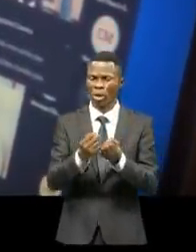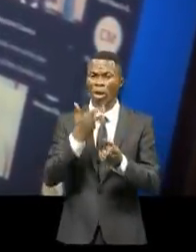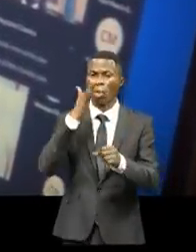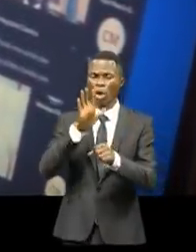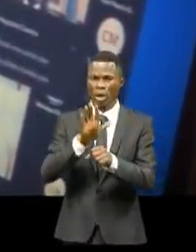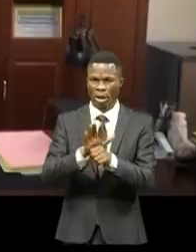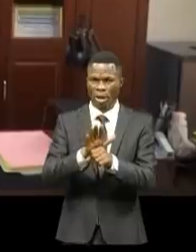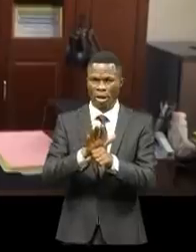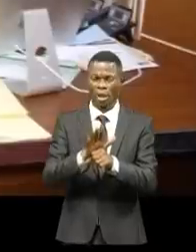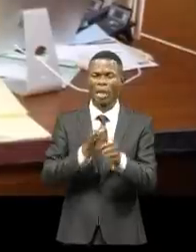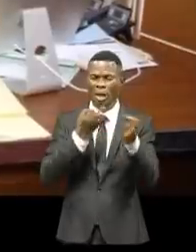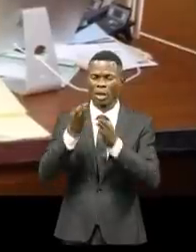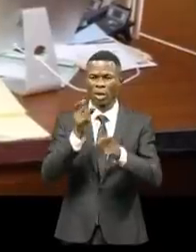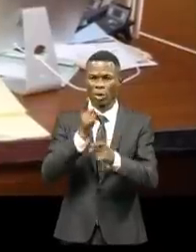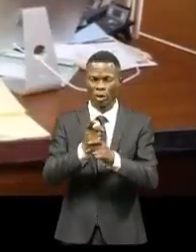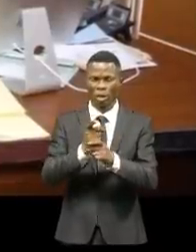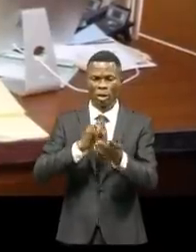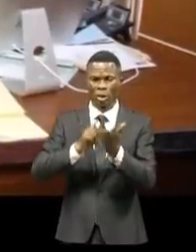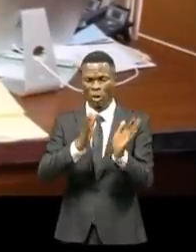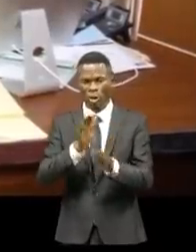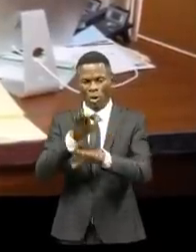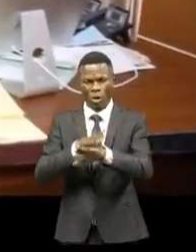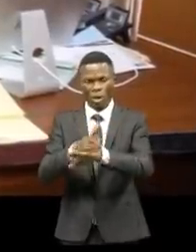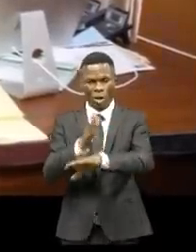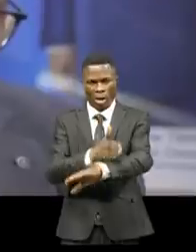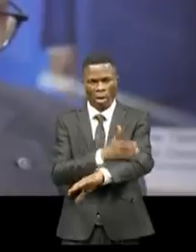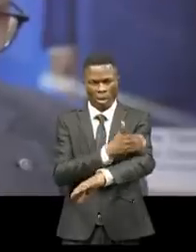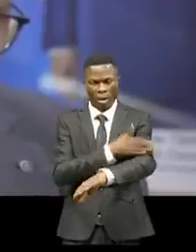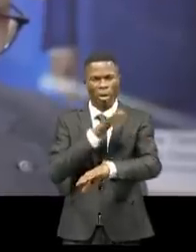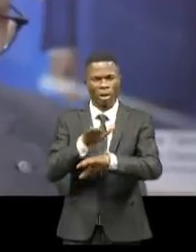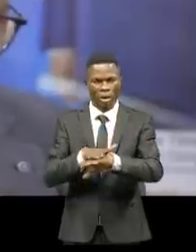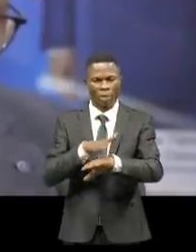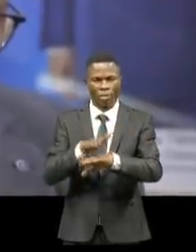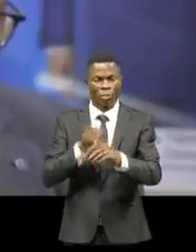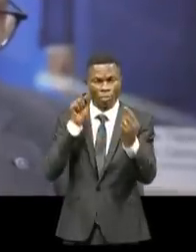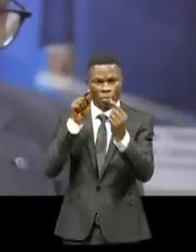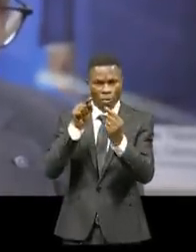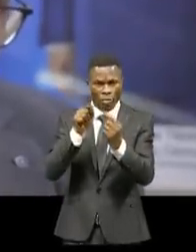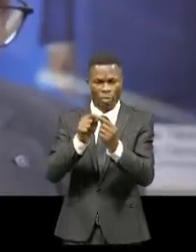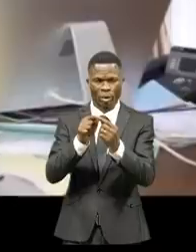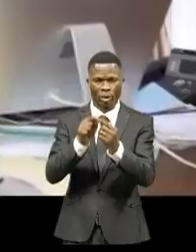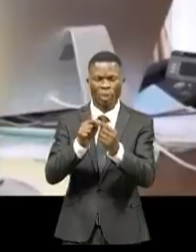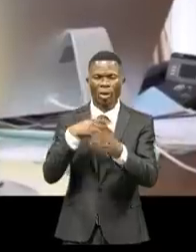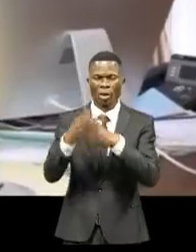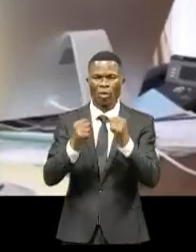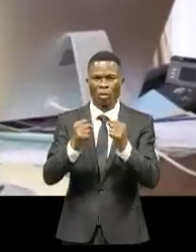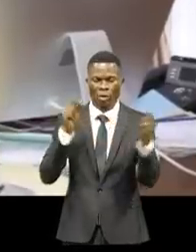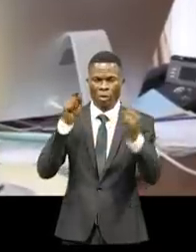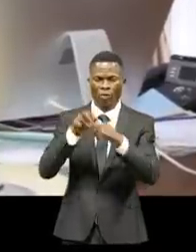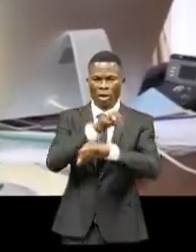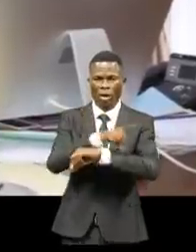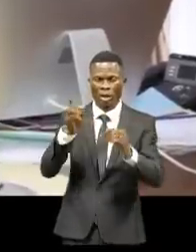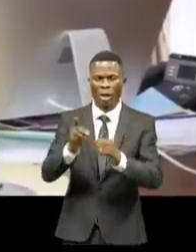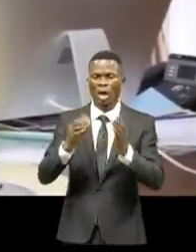outre précisé que le processus est évolutif et progressif, l'objectif étant de s'émuer vers une